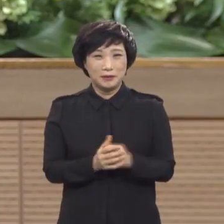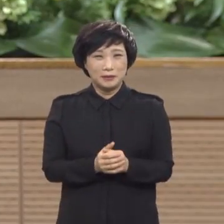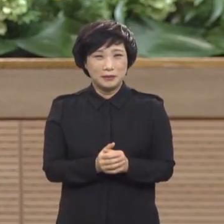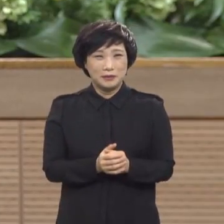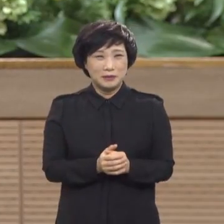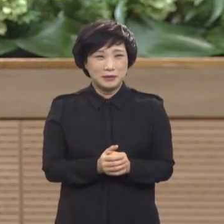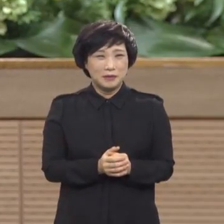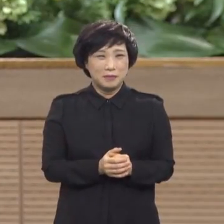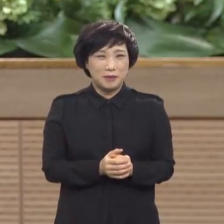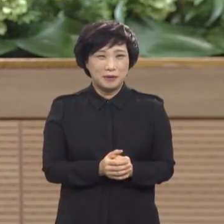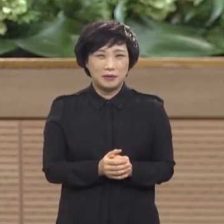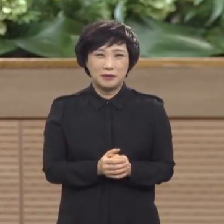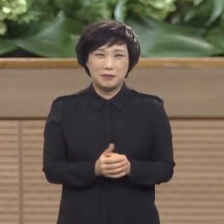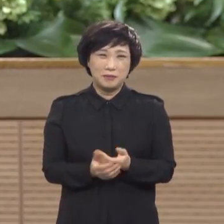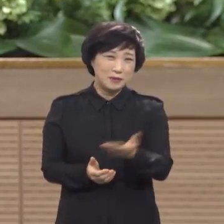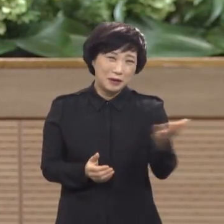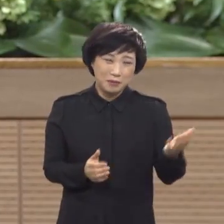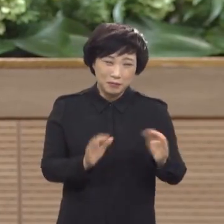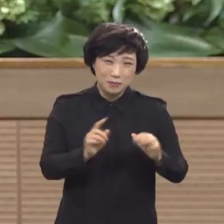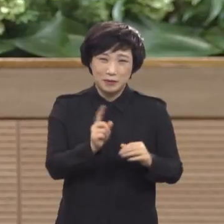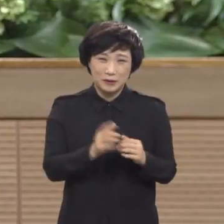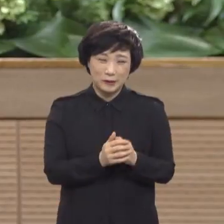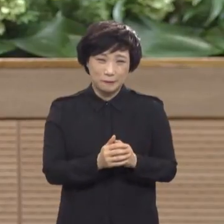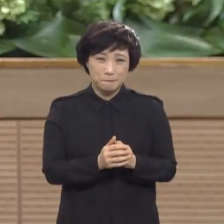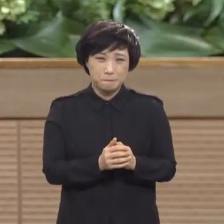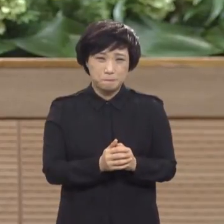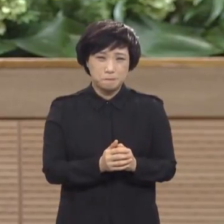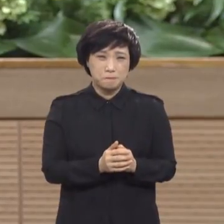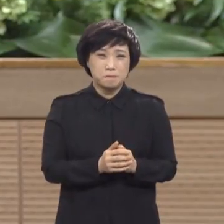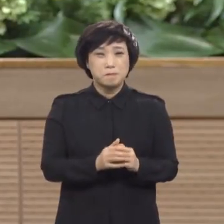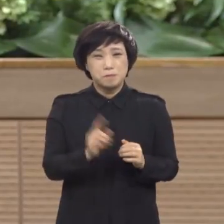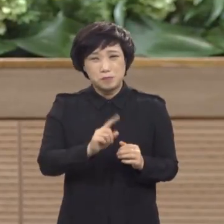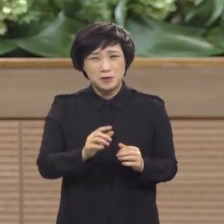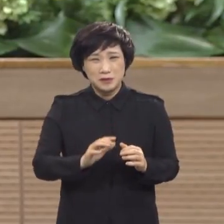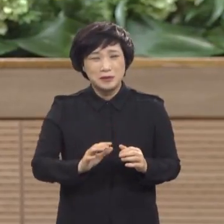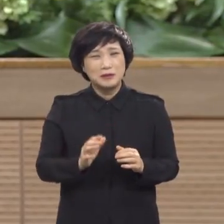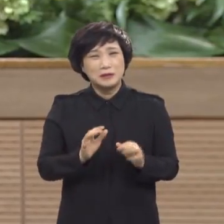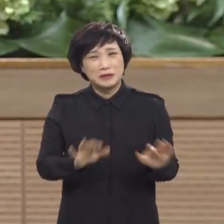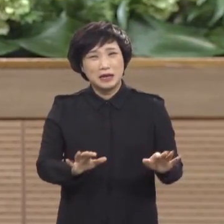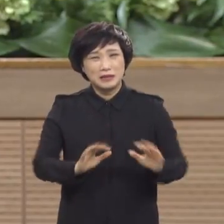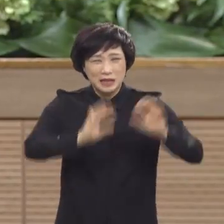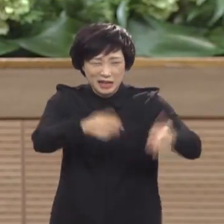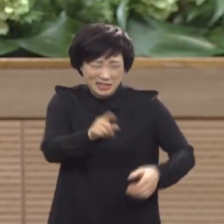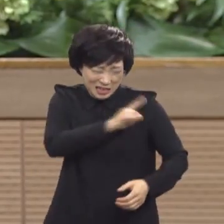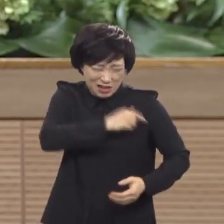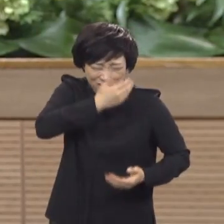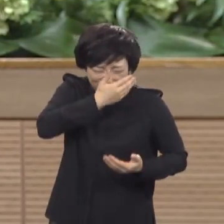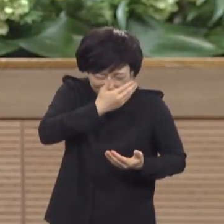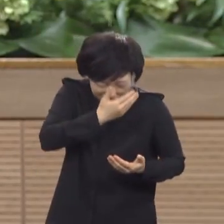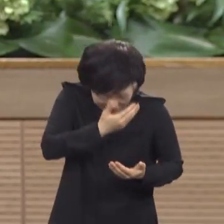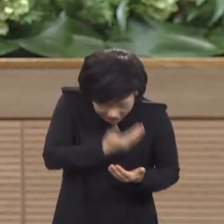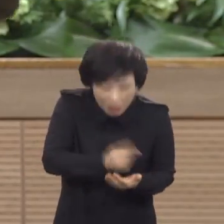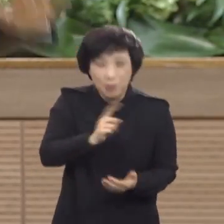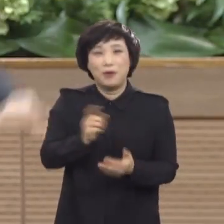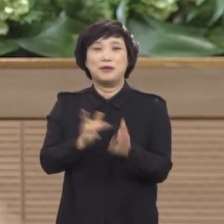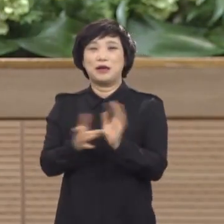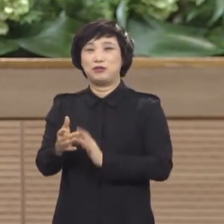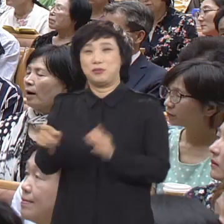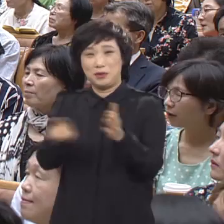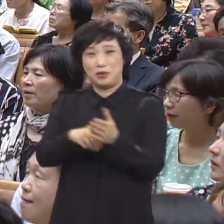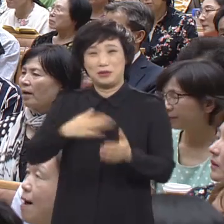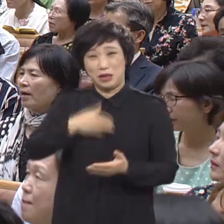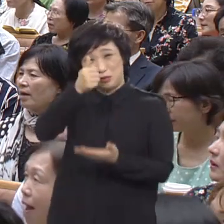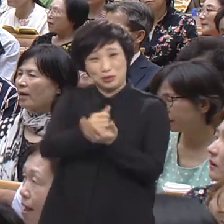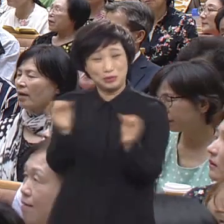1억만 번을 당첨돼도 더 훨씬 위대한 예수 믿고 속죄 안 받은 것은 무엇보다 큰 거야.